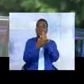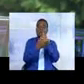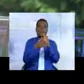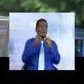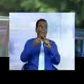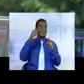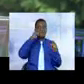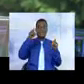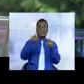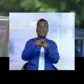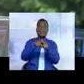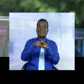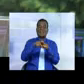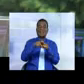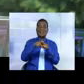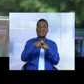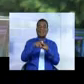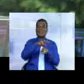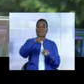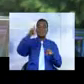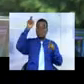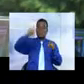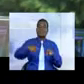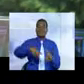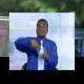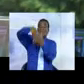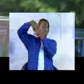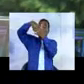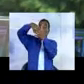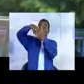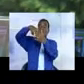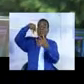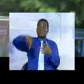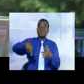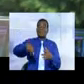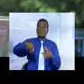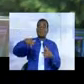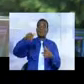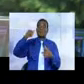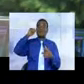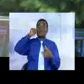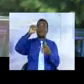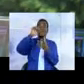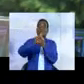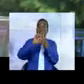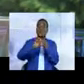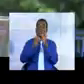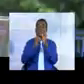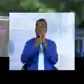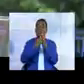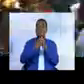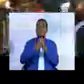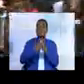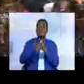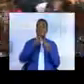Mes sœurs, vous pouvez vous lever pour que la première dame et son époux sachent que vraiment nous sommes